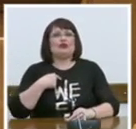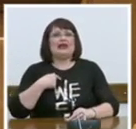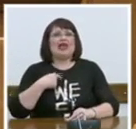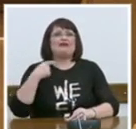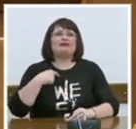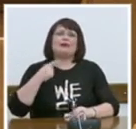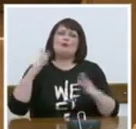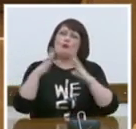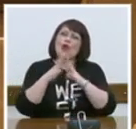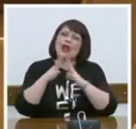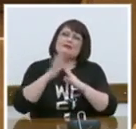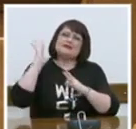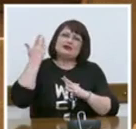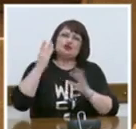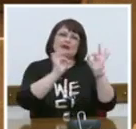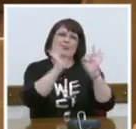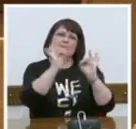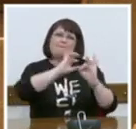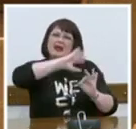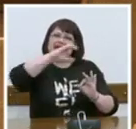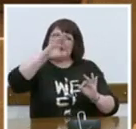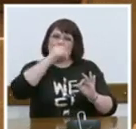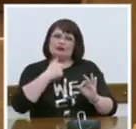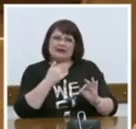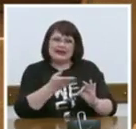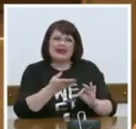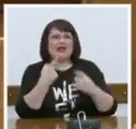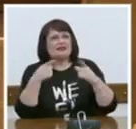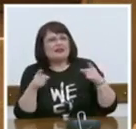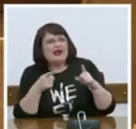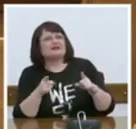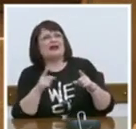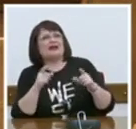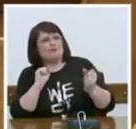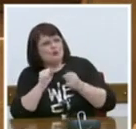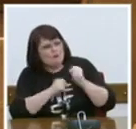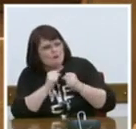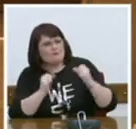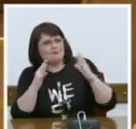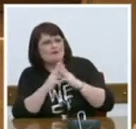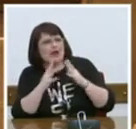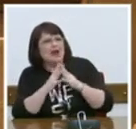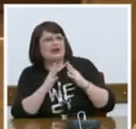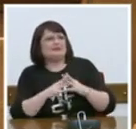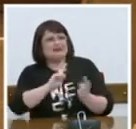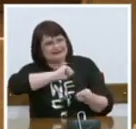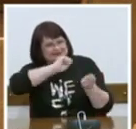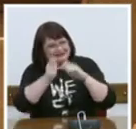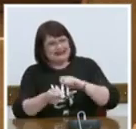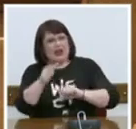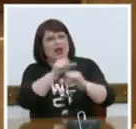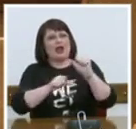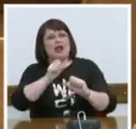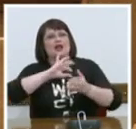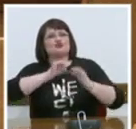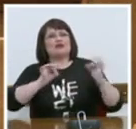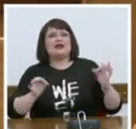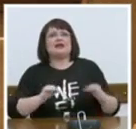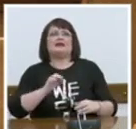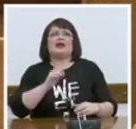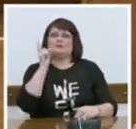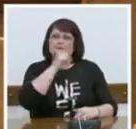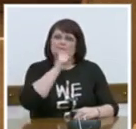μας, των διδασκαλισσών του μακεδονικού αγώνα, διαστροφή της ιστορίας μας, σπήλωση της αλήθειας και προδοσία